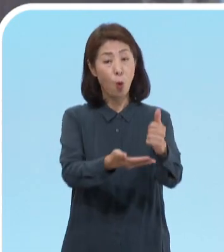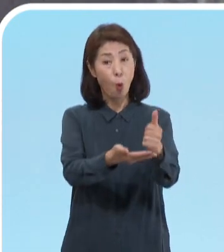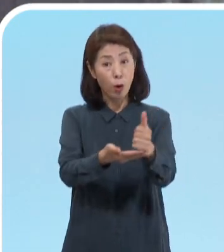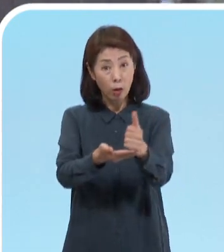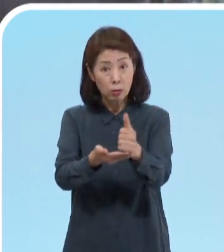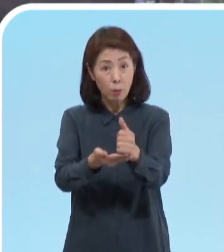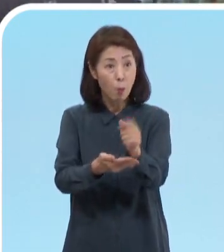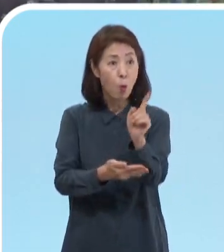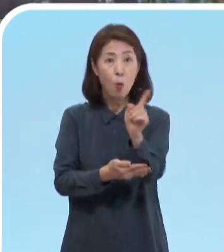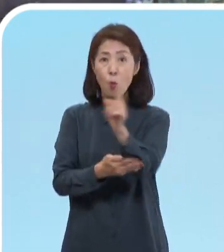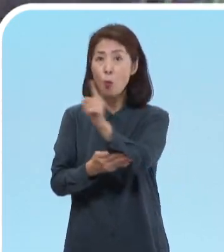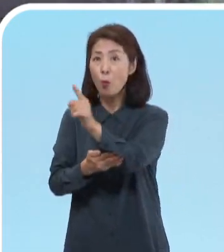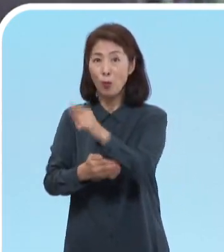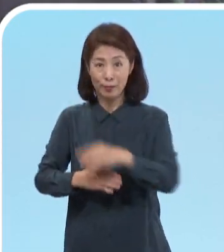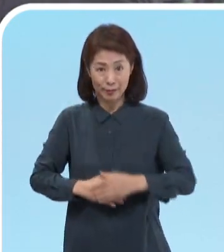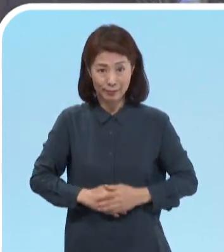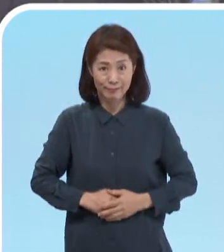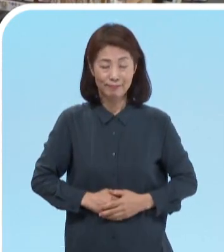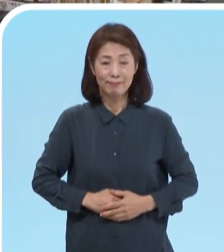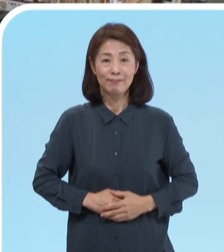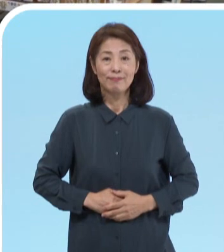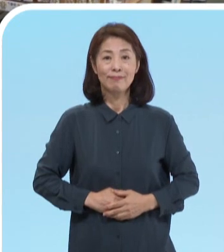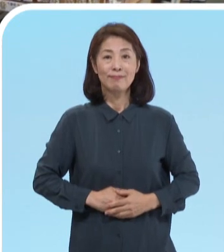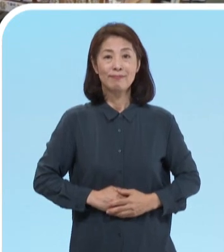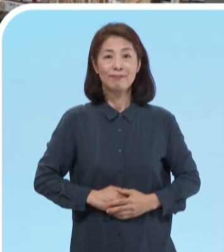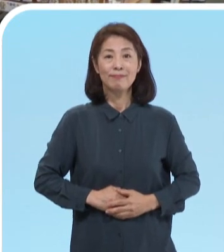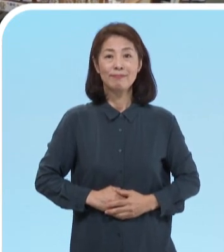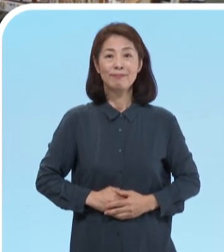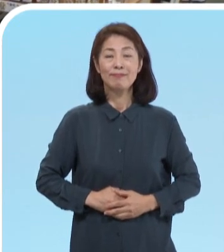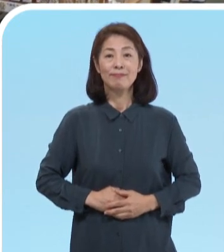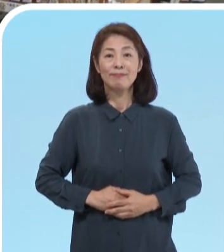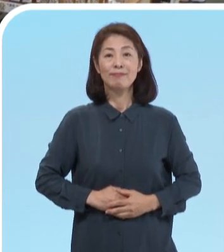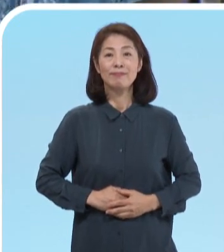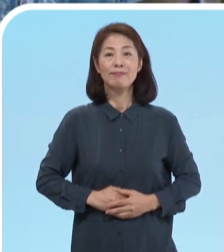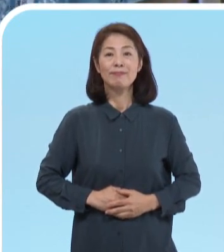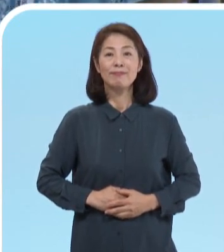客さん結構入ってますね。お